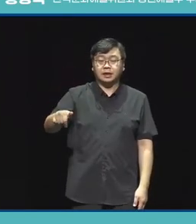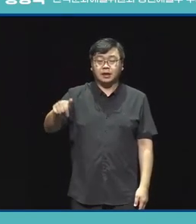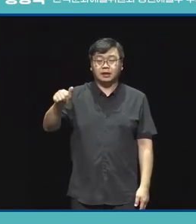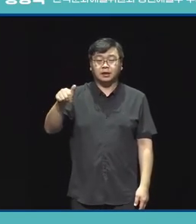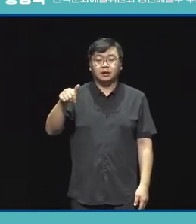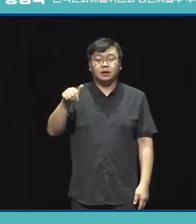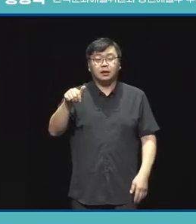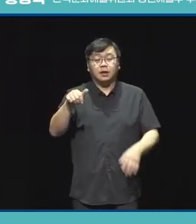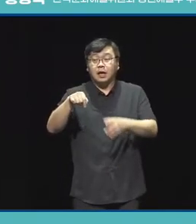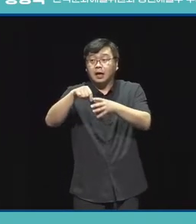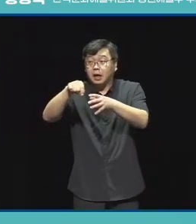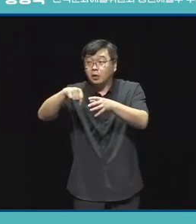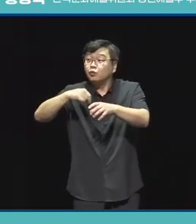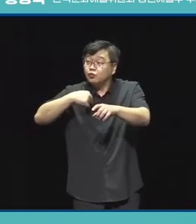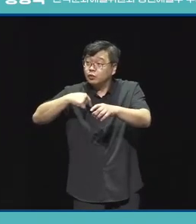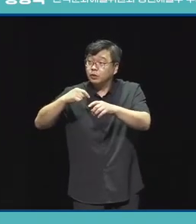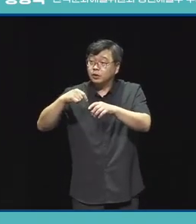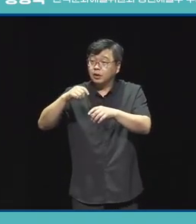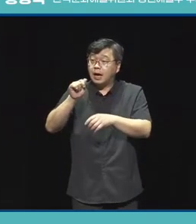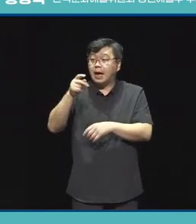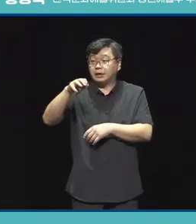하신다거나 다 가능하시고요